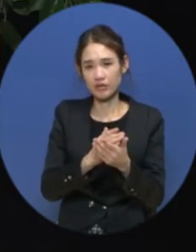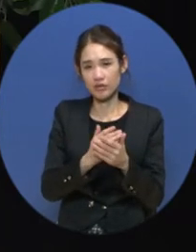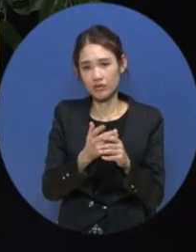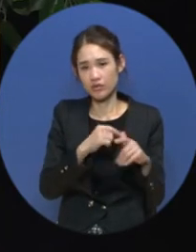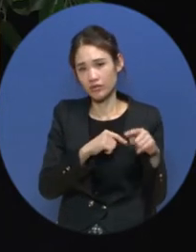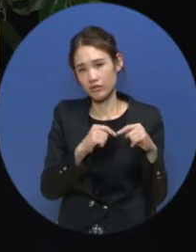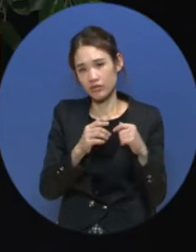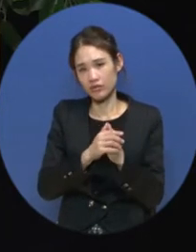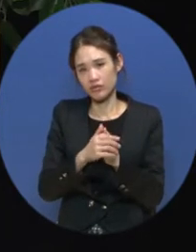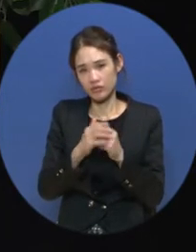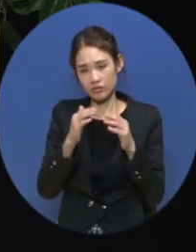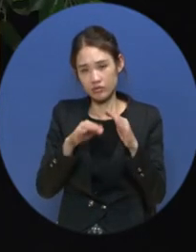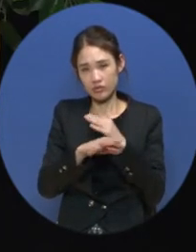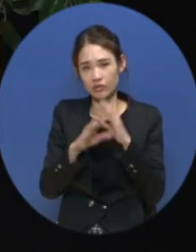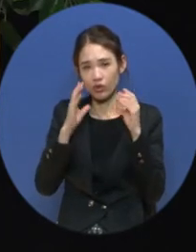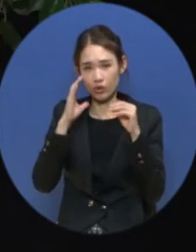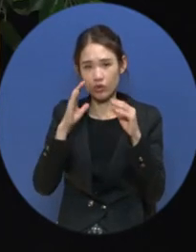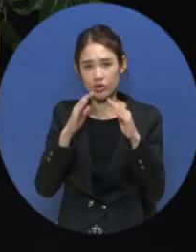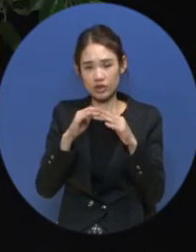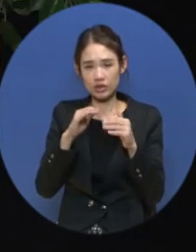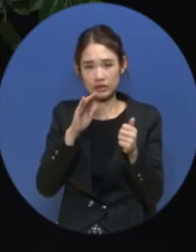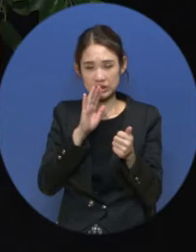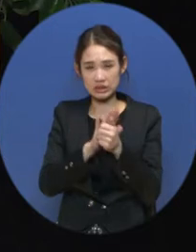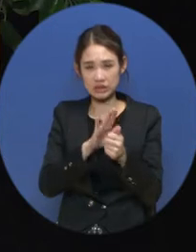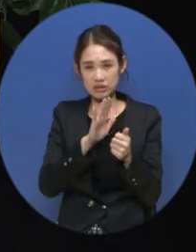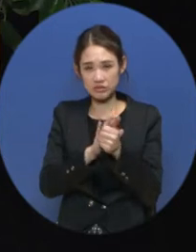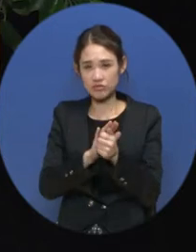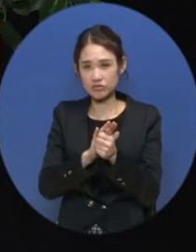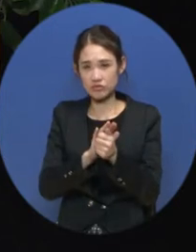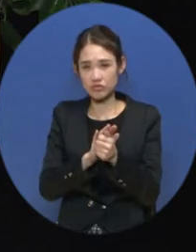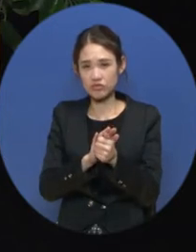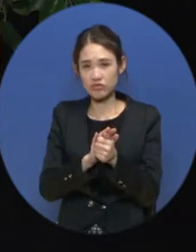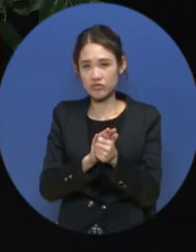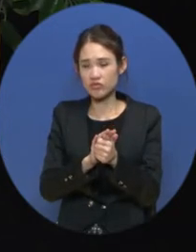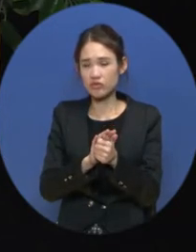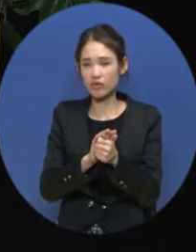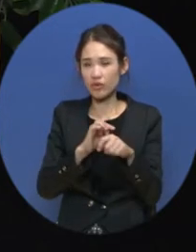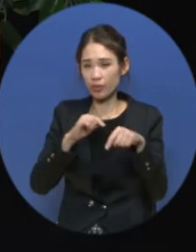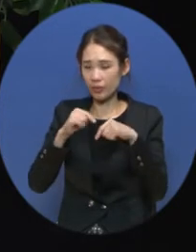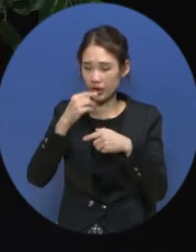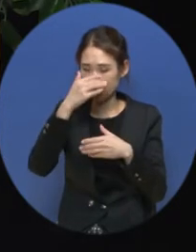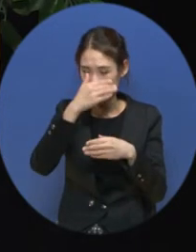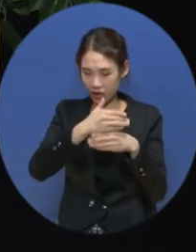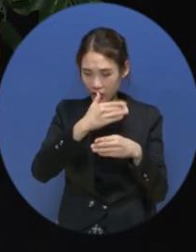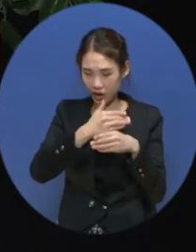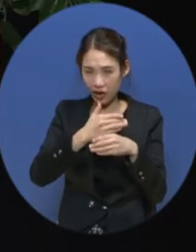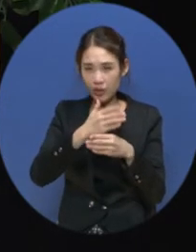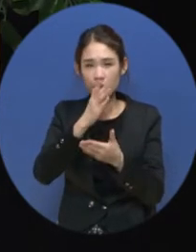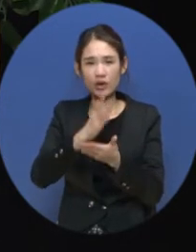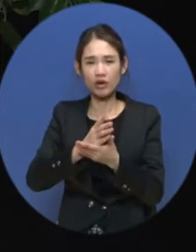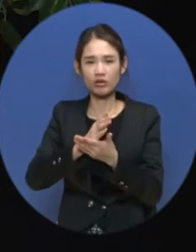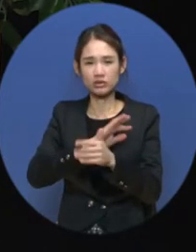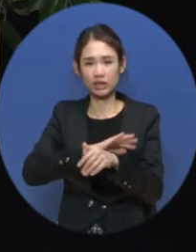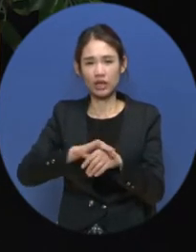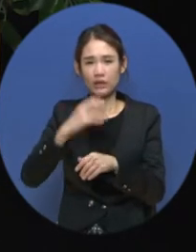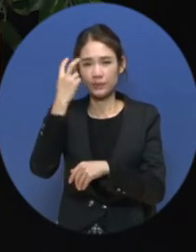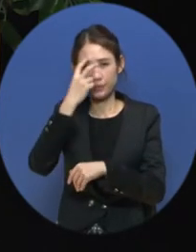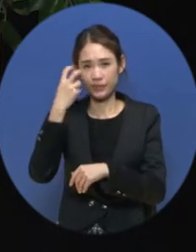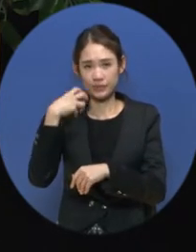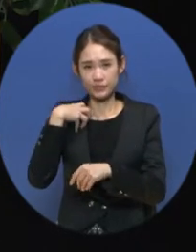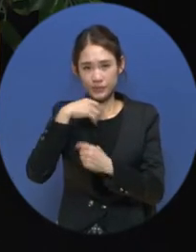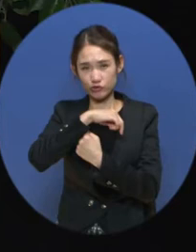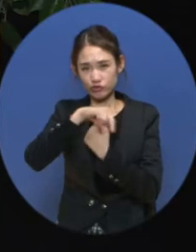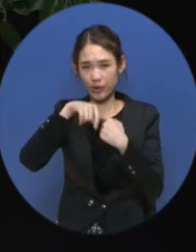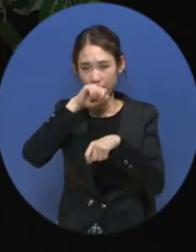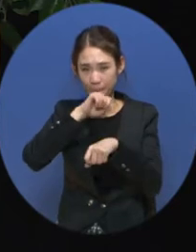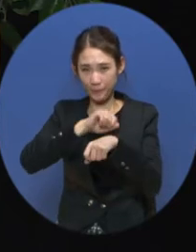때에 가정 어린이집의 어떤 그 이렇게 지원책이랄지 이렇게 표현하지 않고 잘 볼 수 있는 어떤